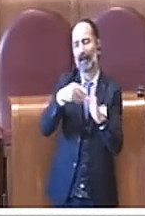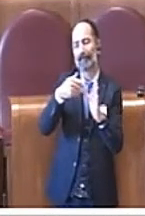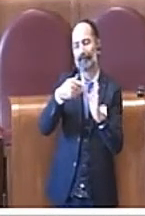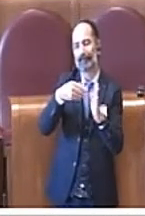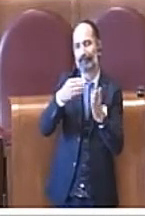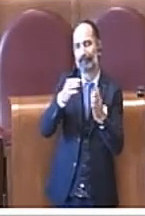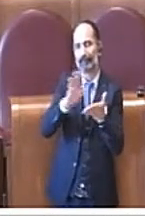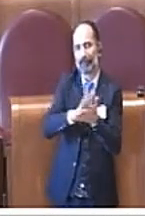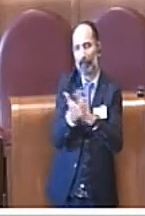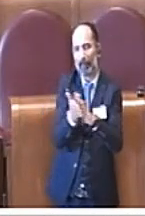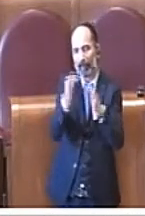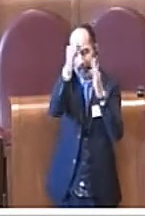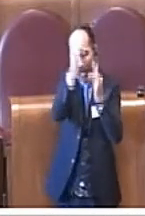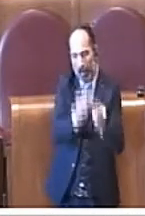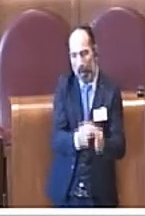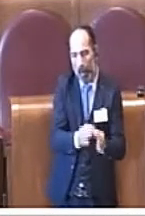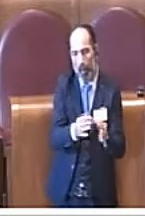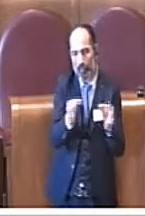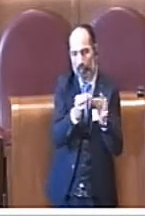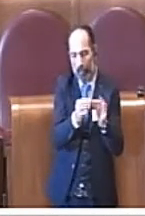concordatario,